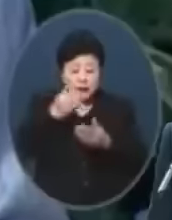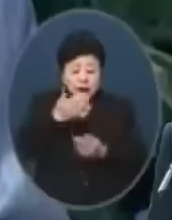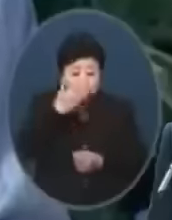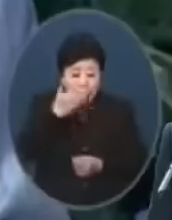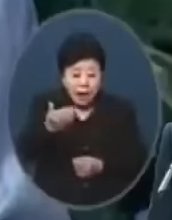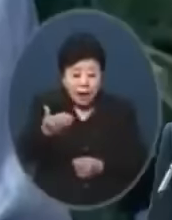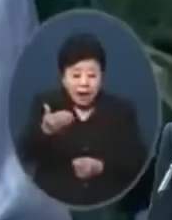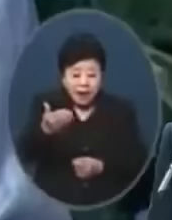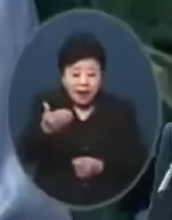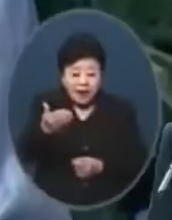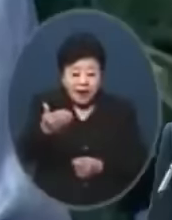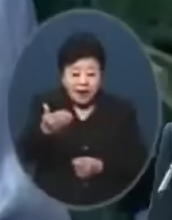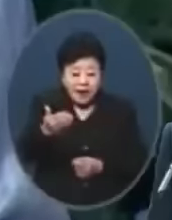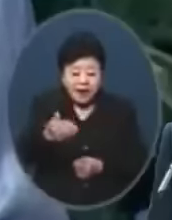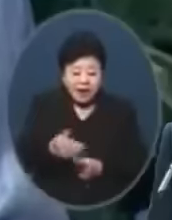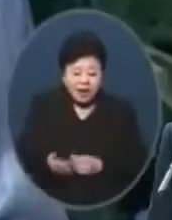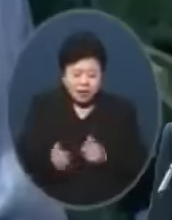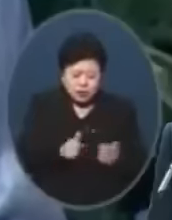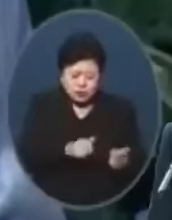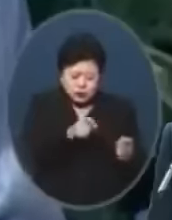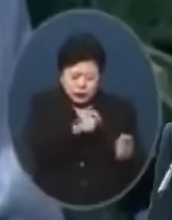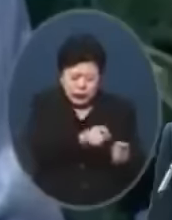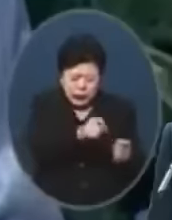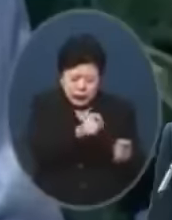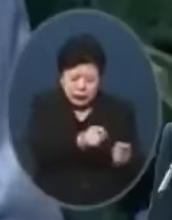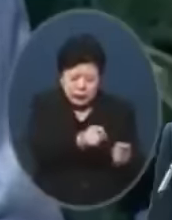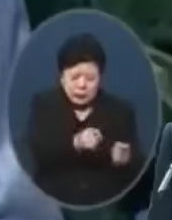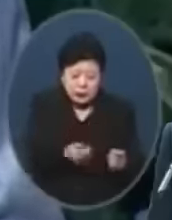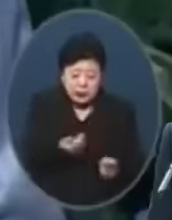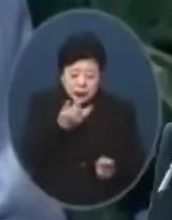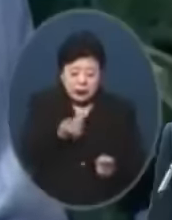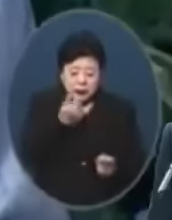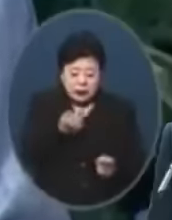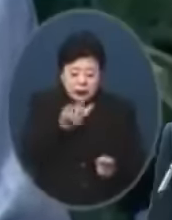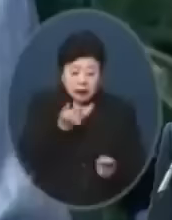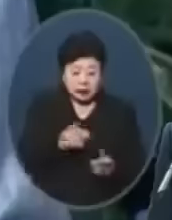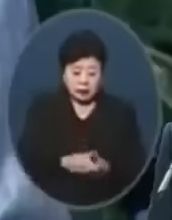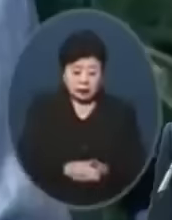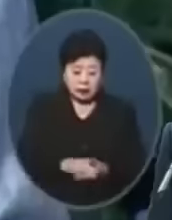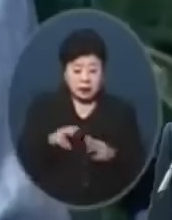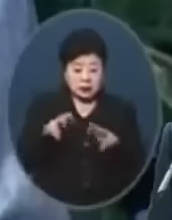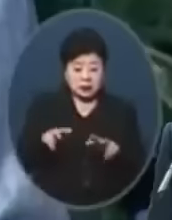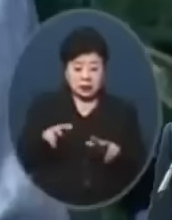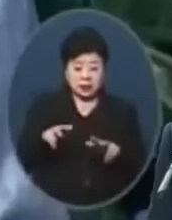여러분 다 죽어가며 숨이 턱에 닿아서 이제